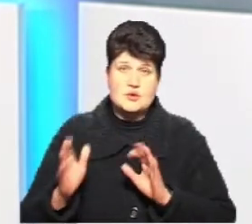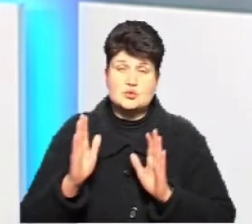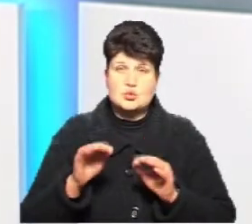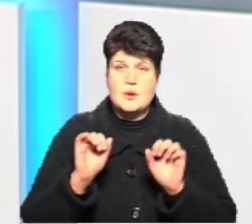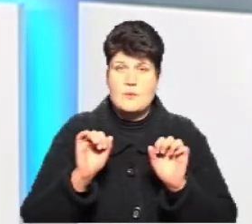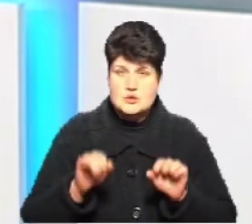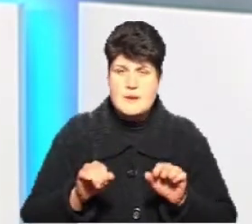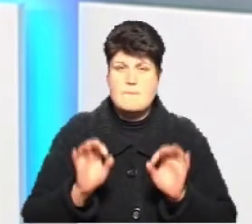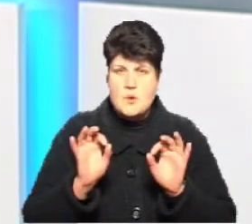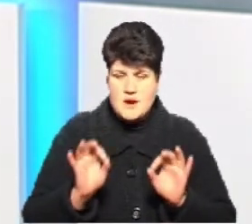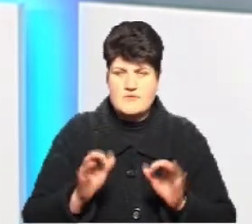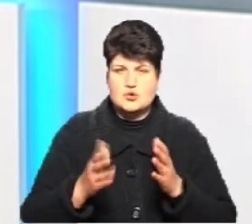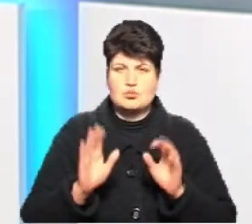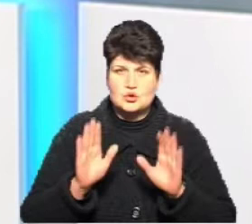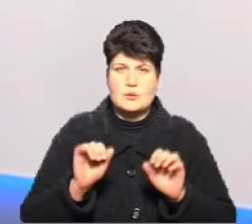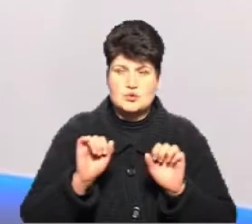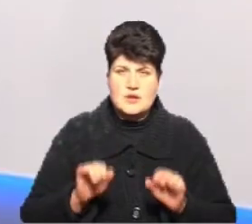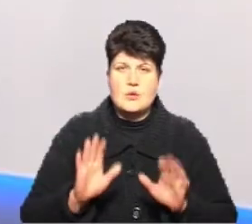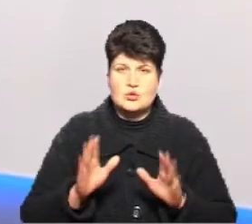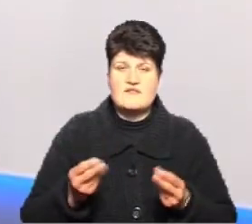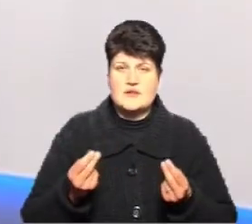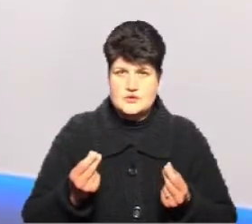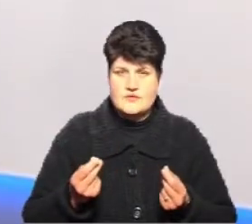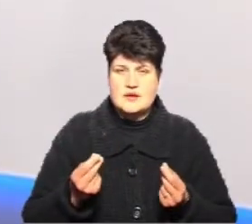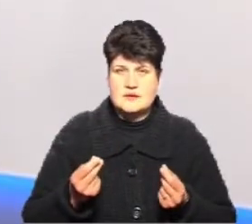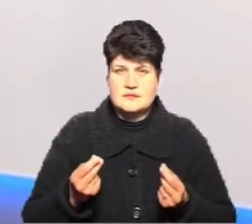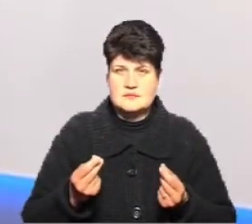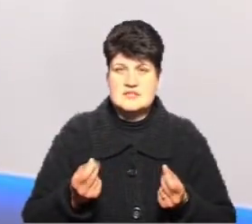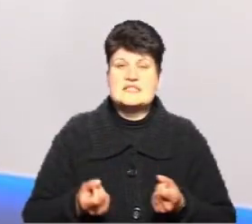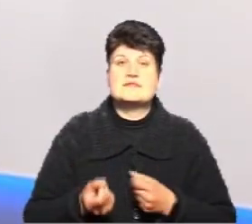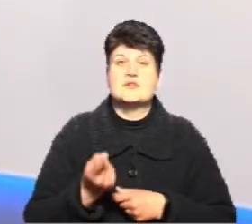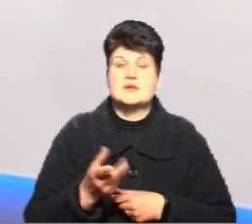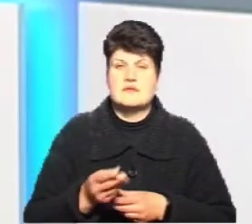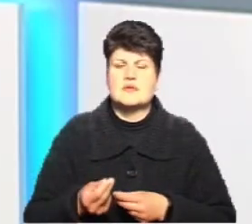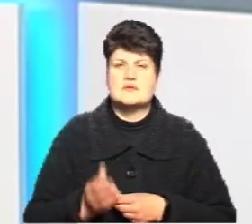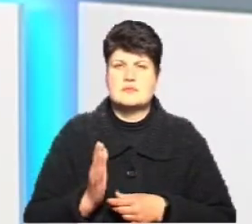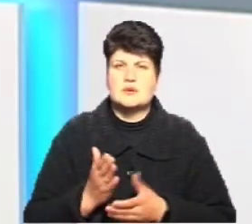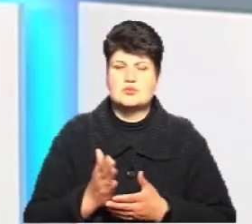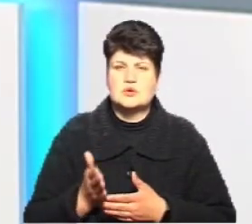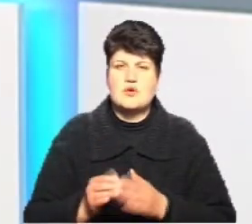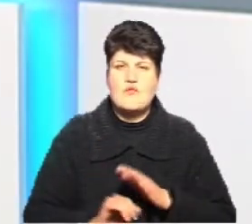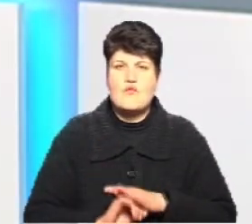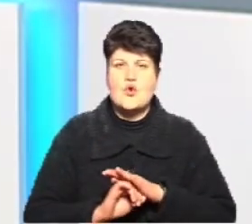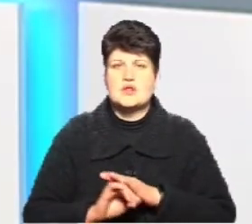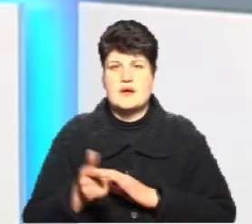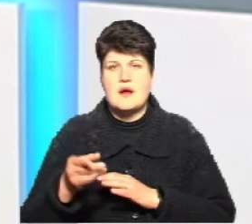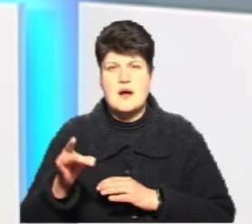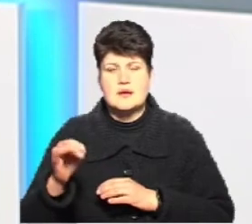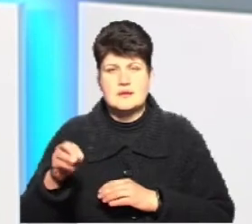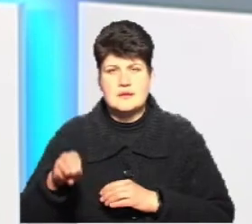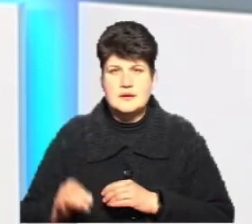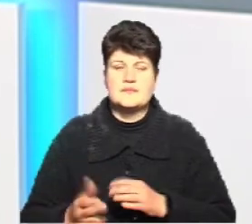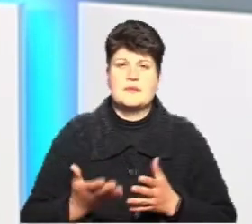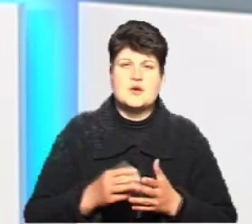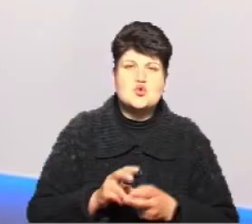буде можливість, буде фінансування, ми будемо розглядати. А буде варіант. Фінансування це звідки? Це як? З місцевого бюджету? Фонди, гранди, де тільки можна, ми шукаємо. Будете